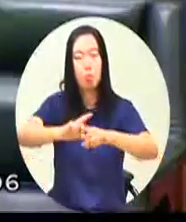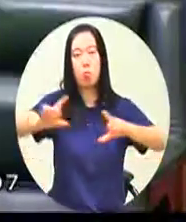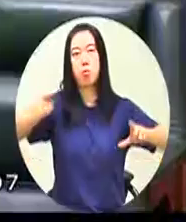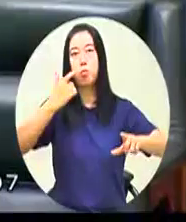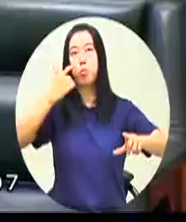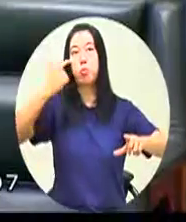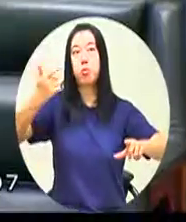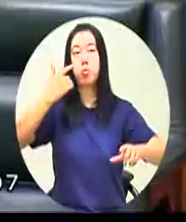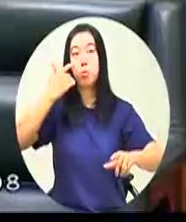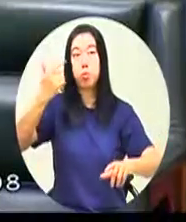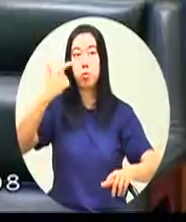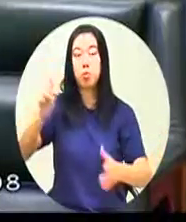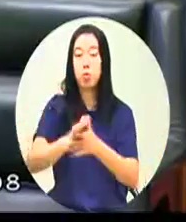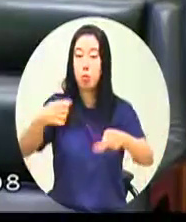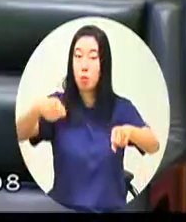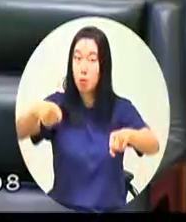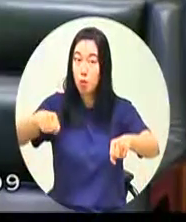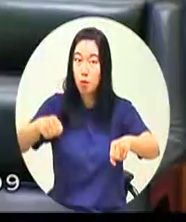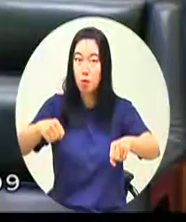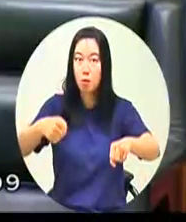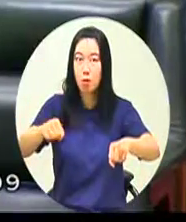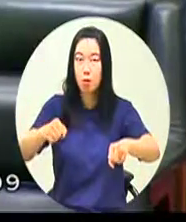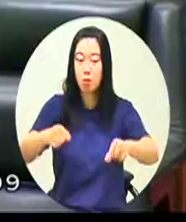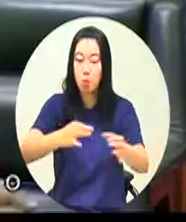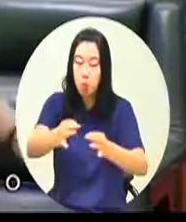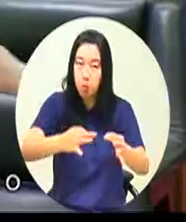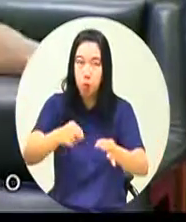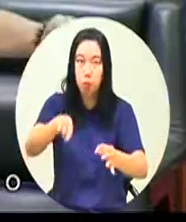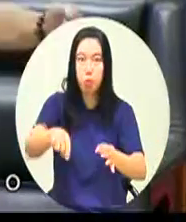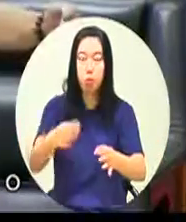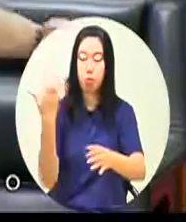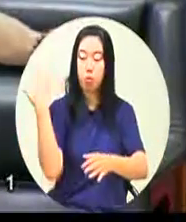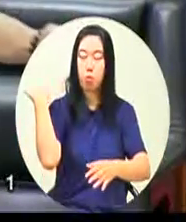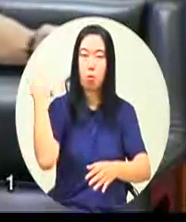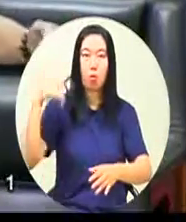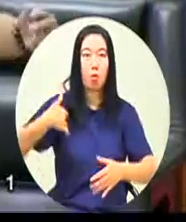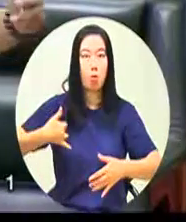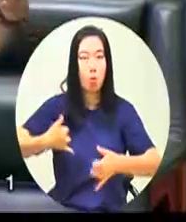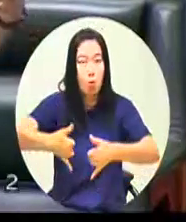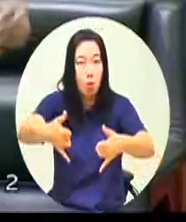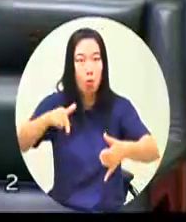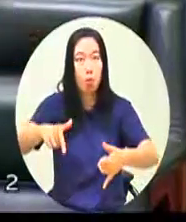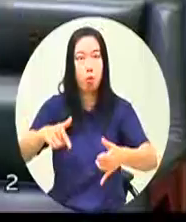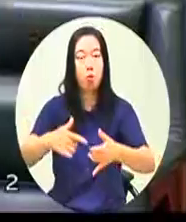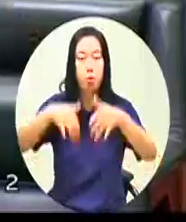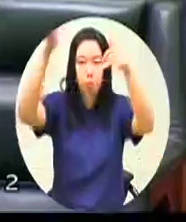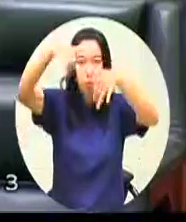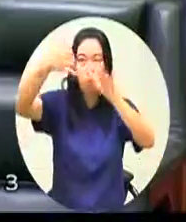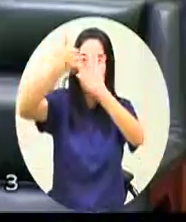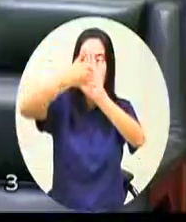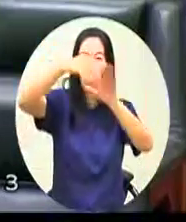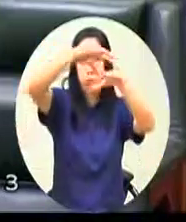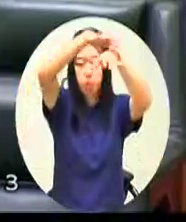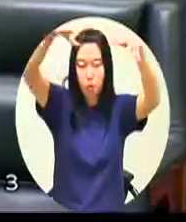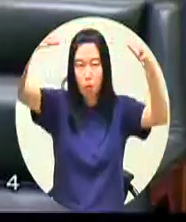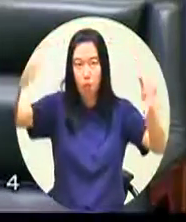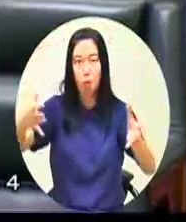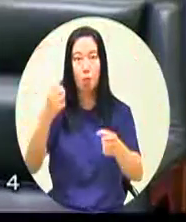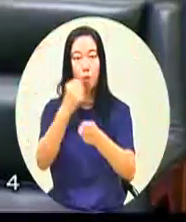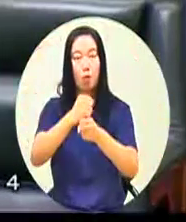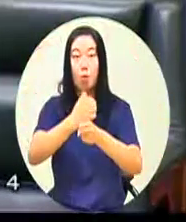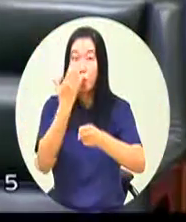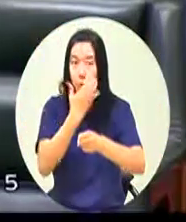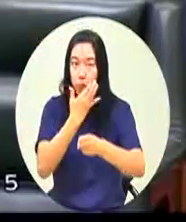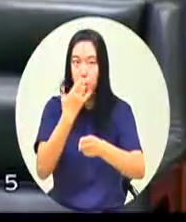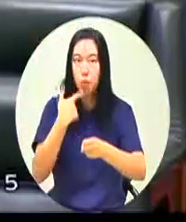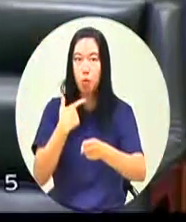马鸡家行，哦，迄间伊后壁，伊迄个地，迄个做一棚伊做甲非常的水，啊，非常水，你即马买